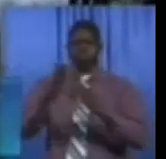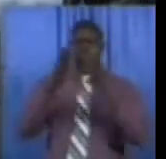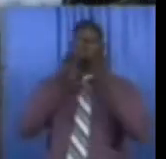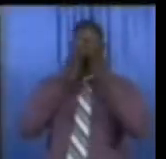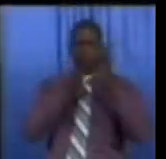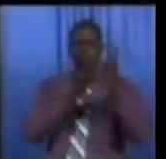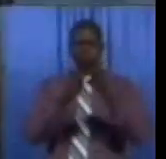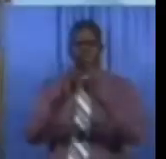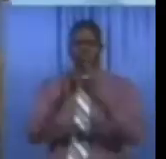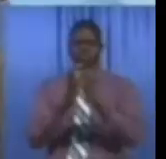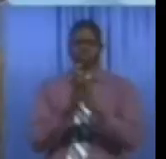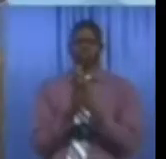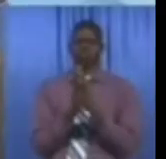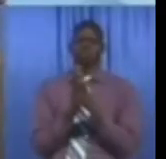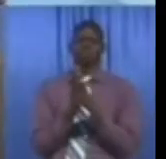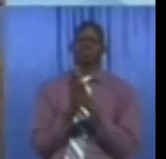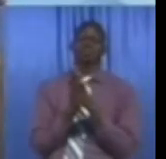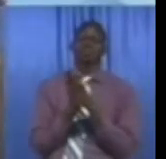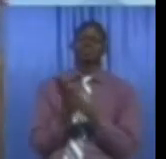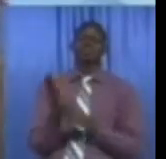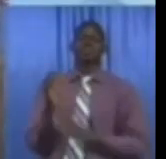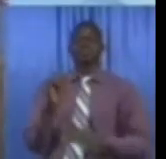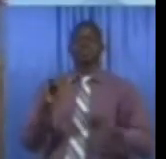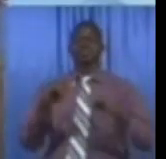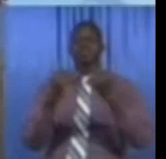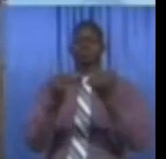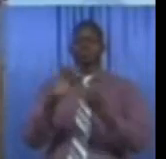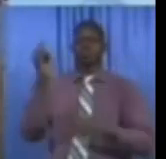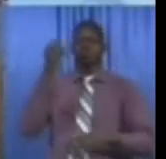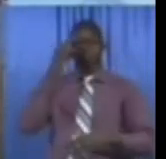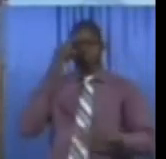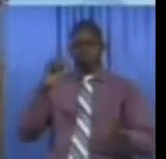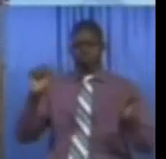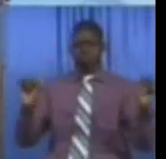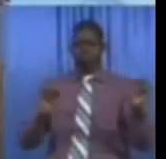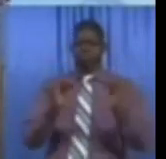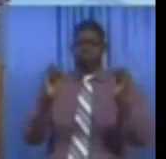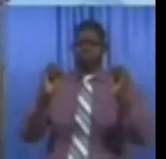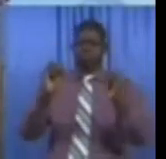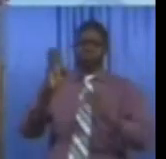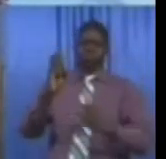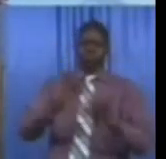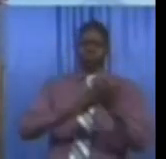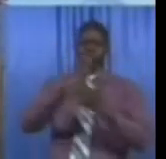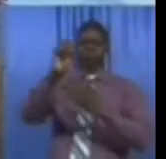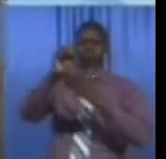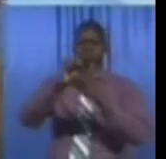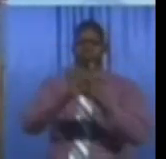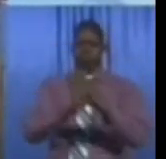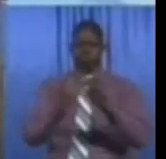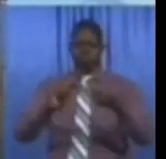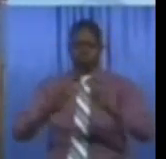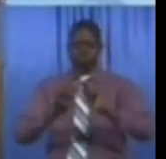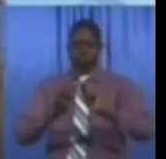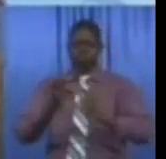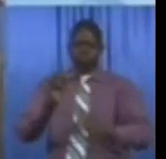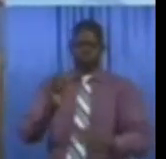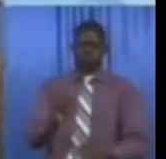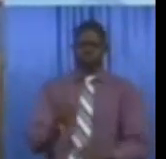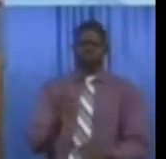Cascades. Le point de presse du gouvernement de ce jeudi 6 septembre a porté sur un nombre de points, dont